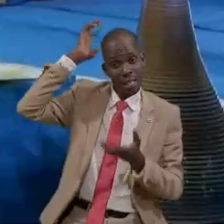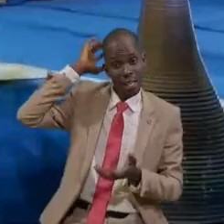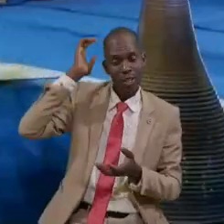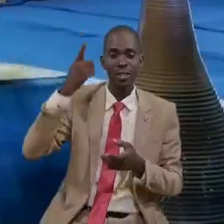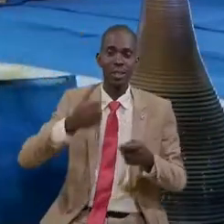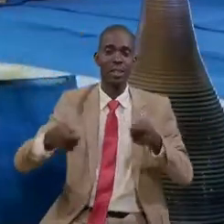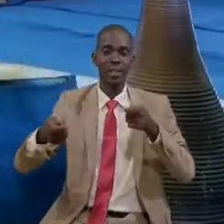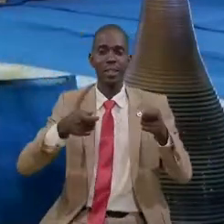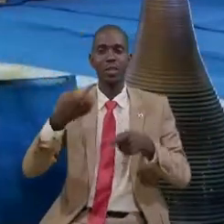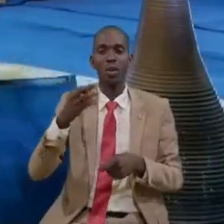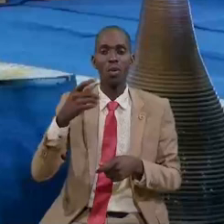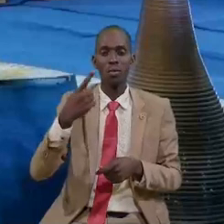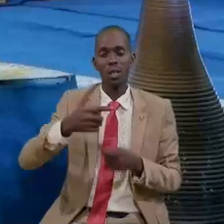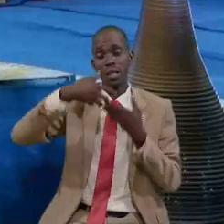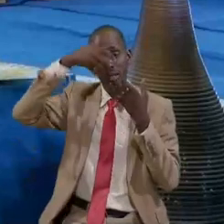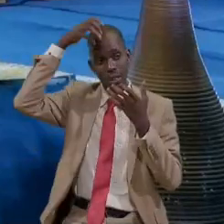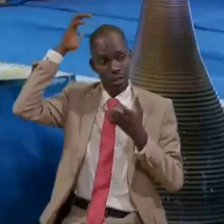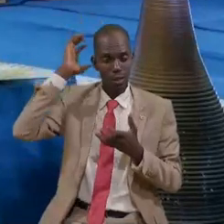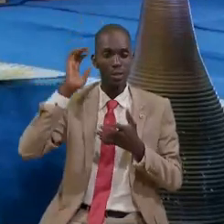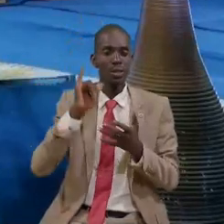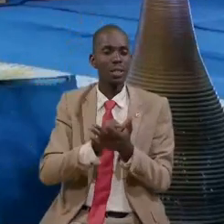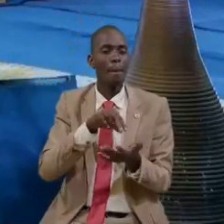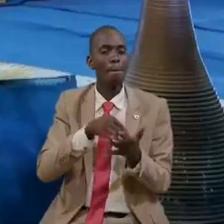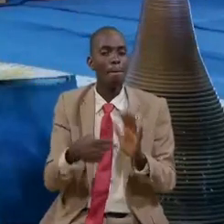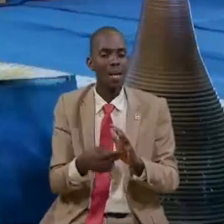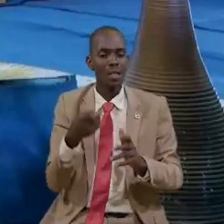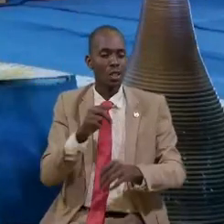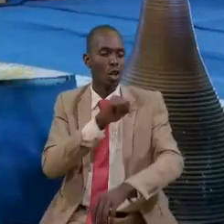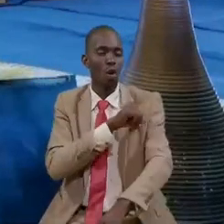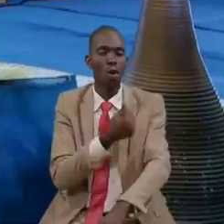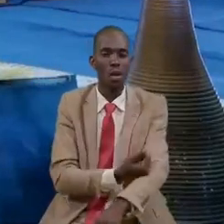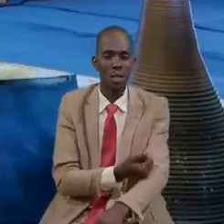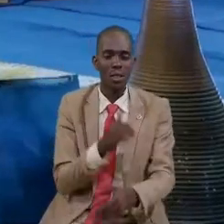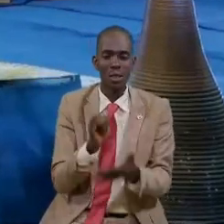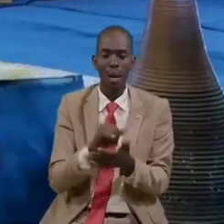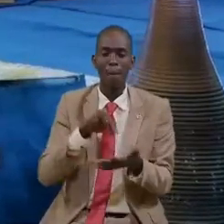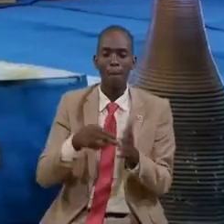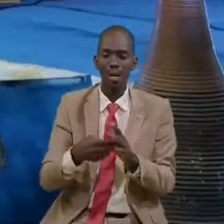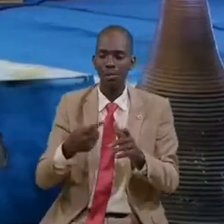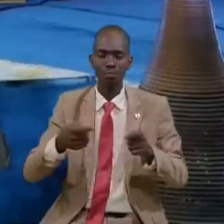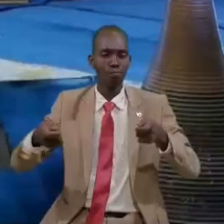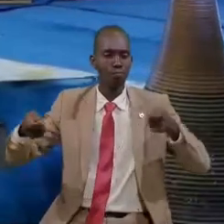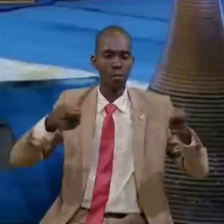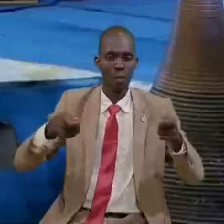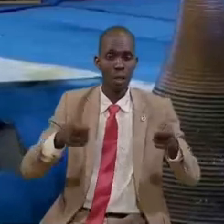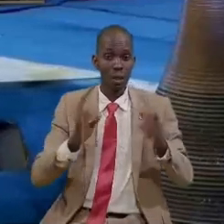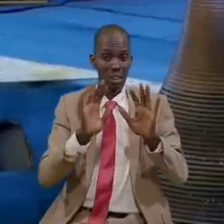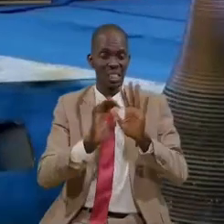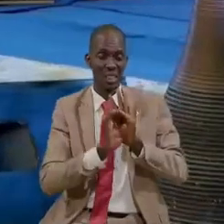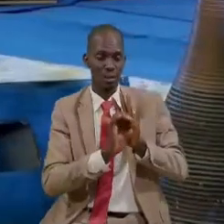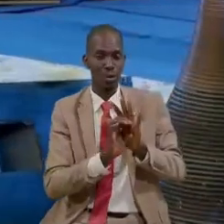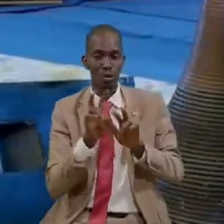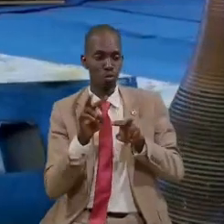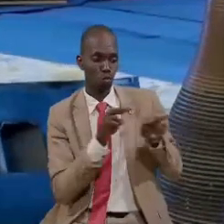lion, c'est-à-dire l'autorité. Cela veut dire la domination. Je veux que vous imaginez un